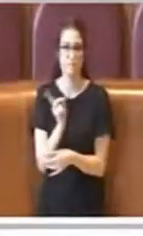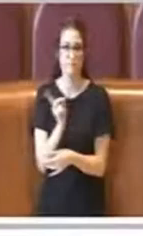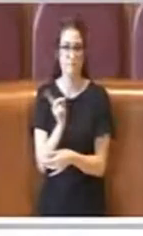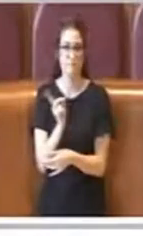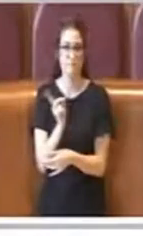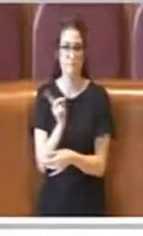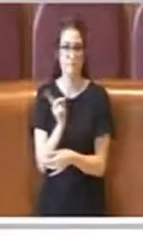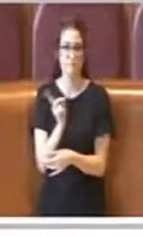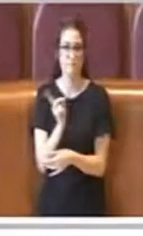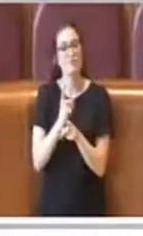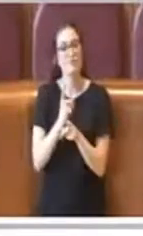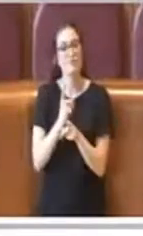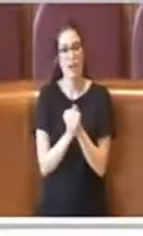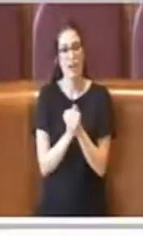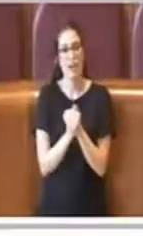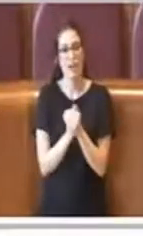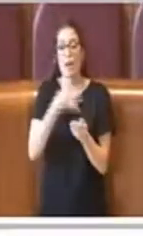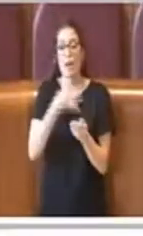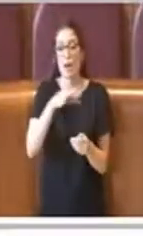spesso ho